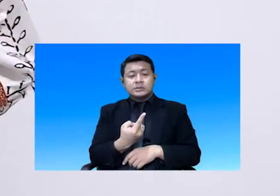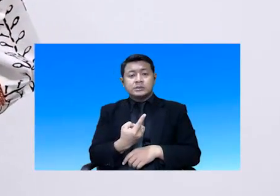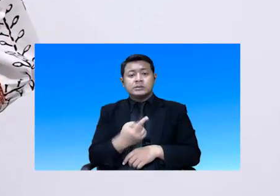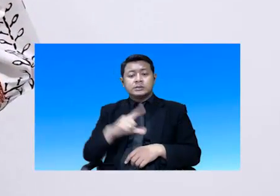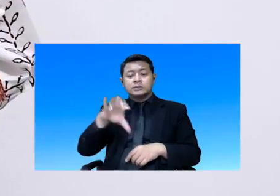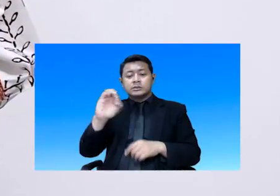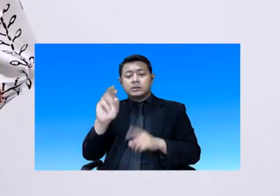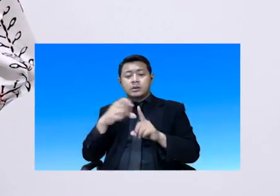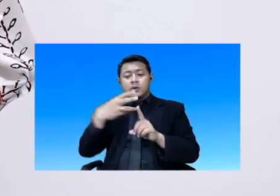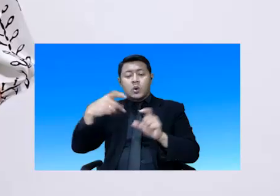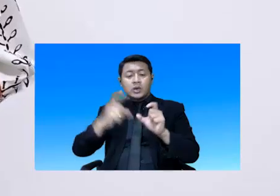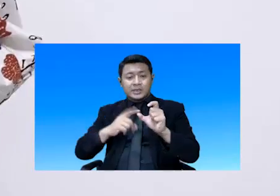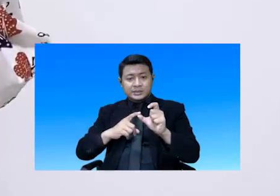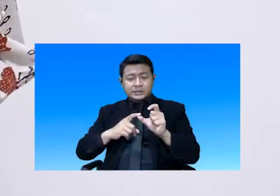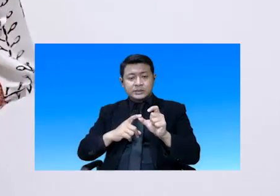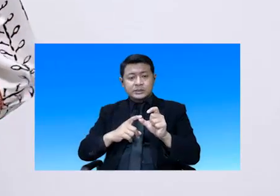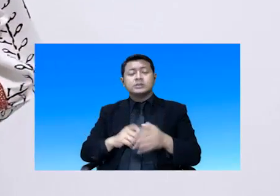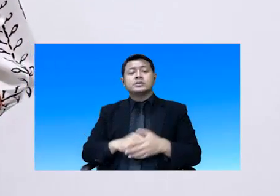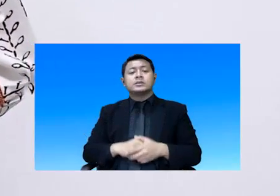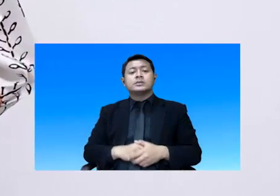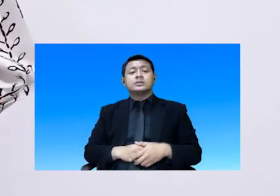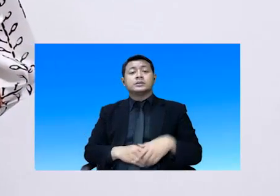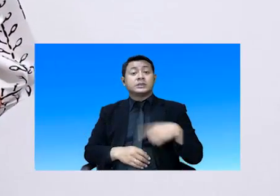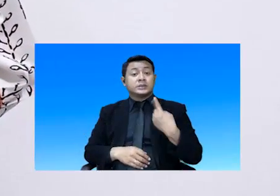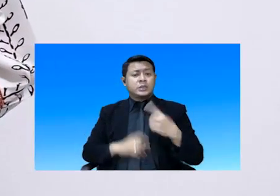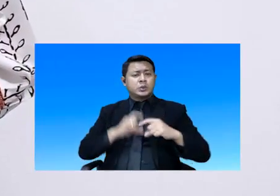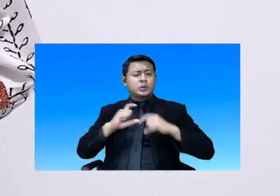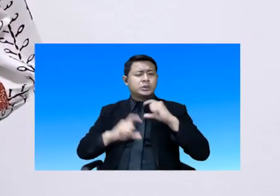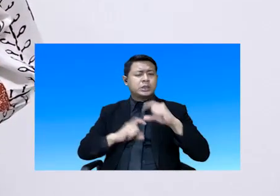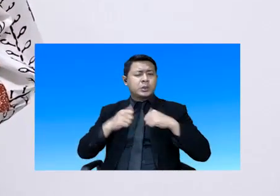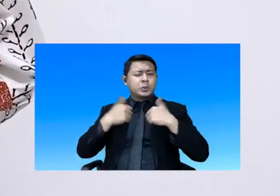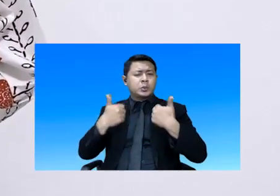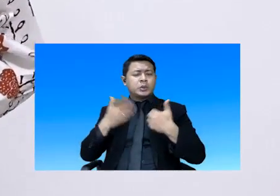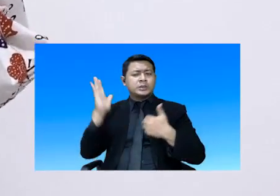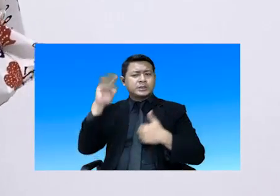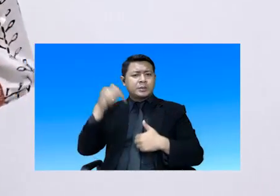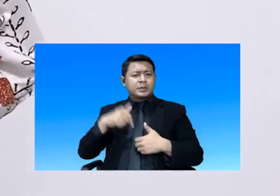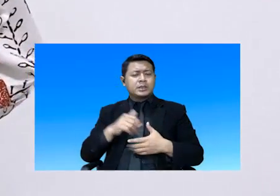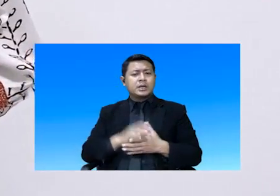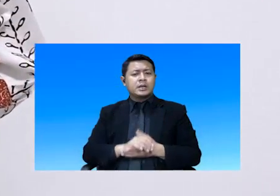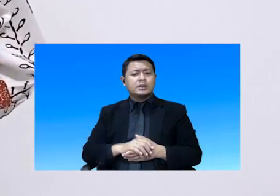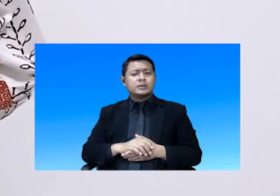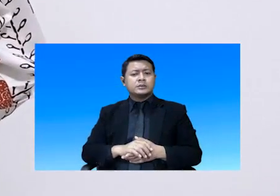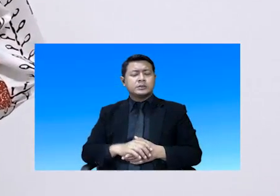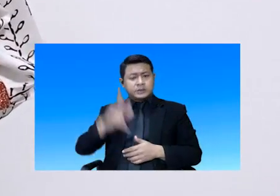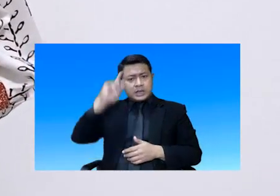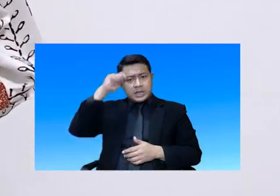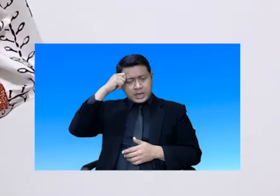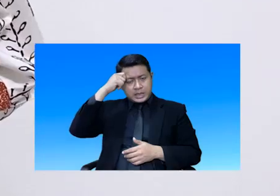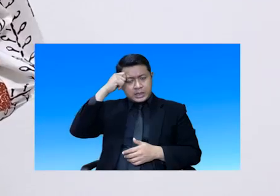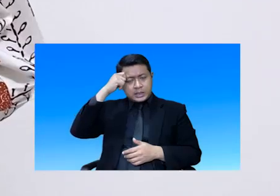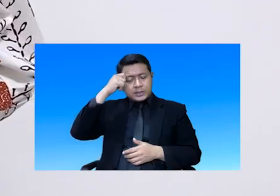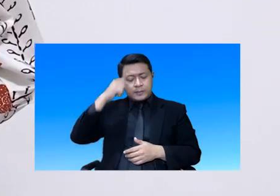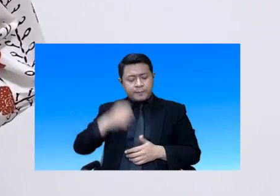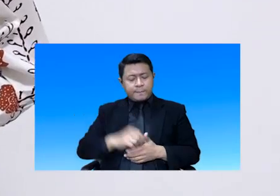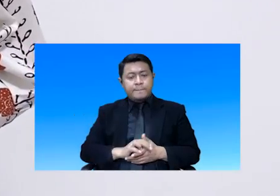Lourdes, dan satu hal, ada satu cerita yang luar biasa yang sampai sekarang selalu saya ingat, dan itu menjadi momentum